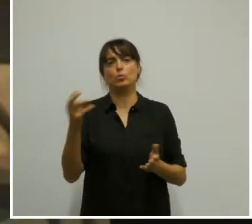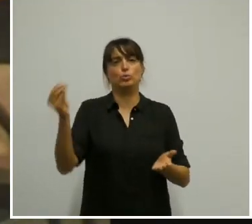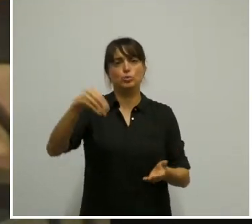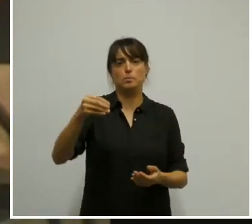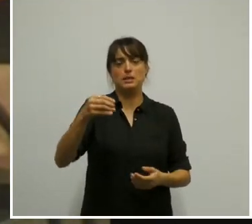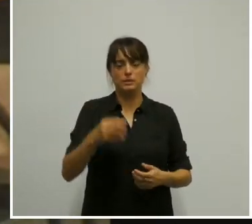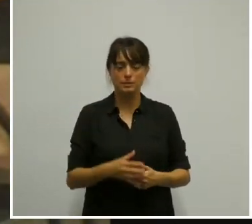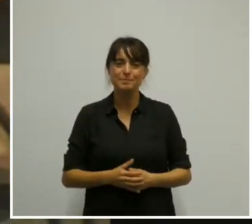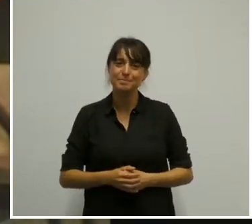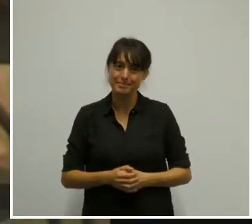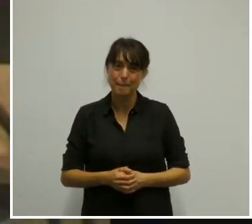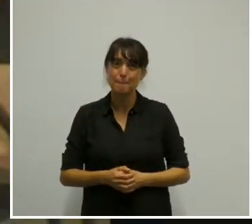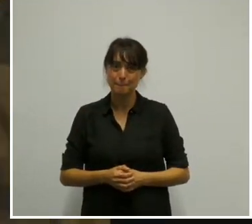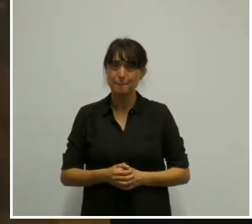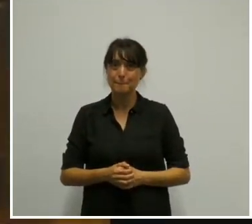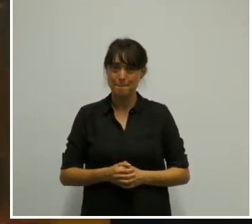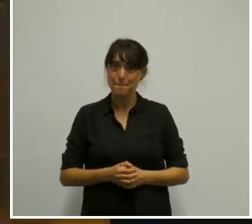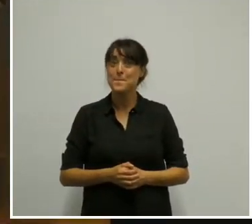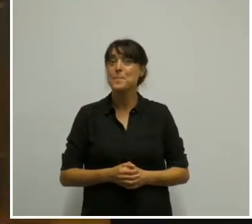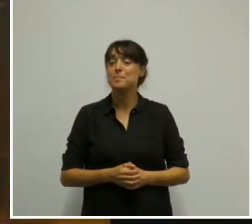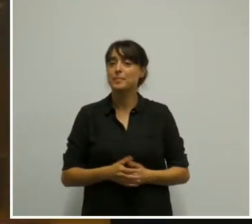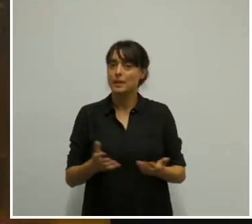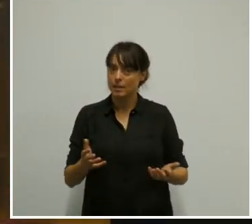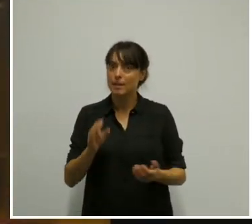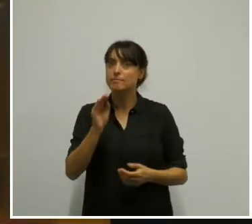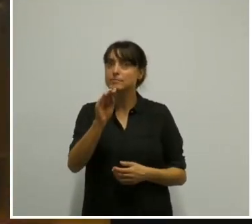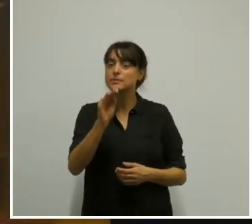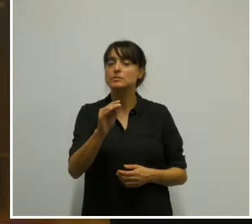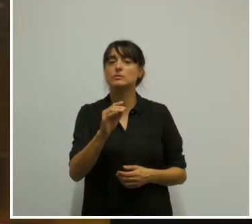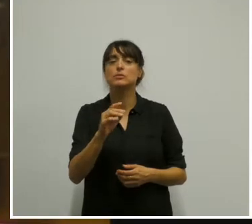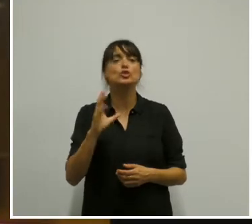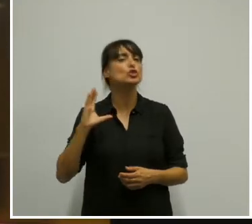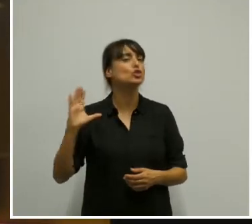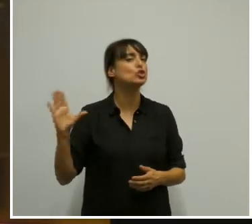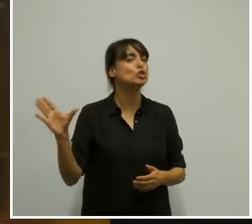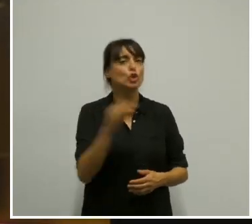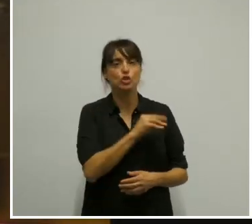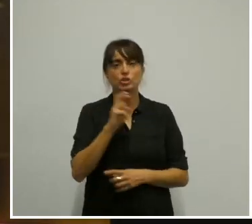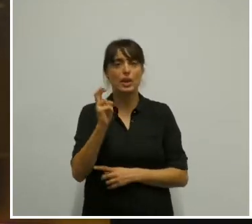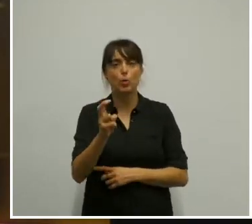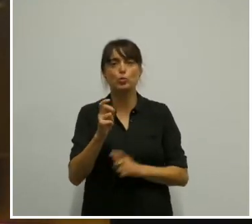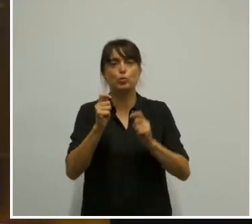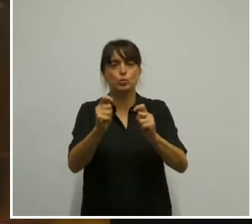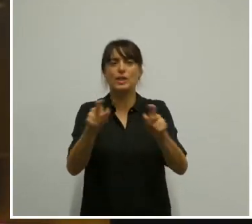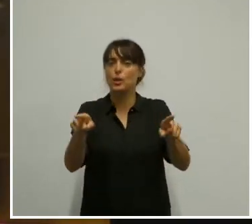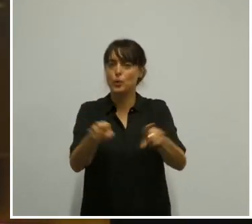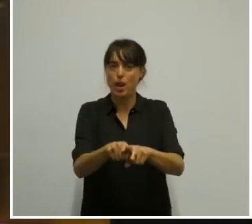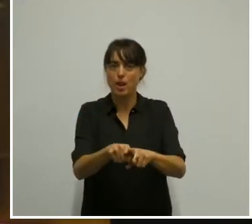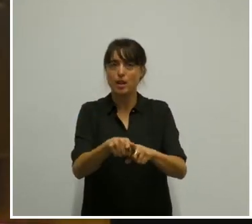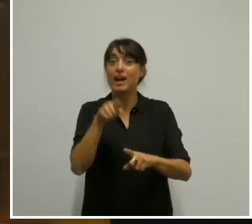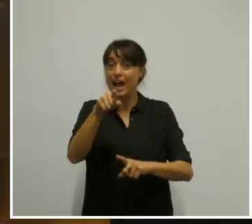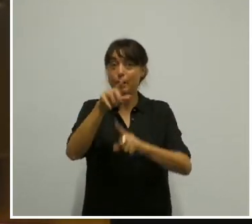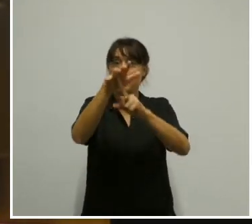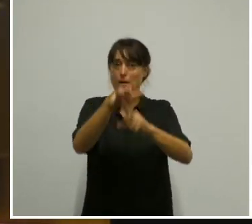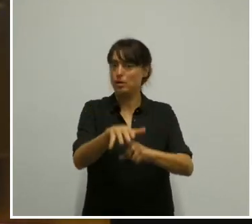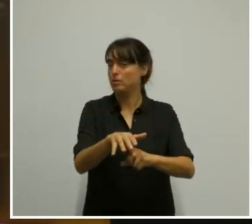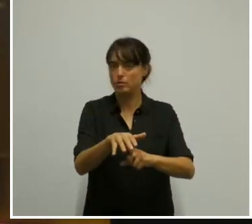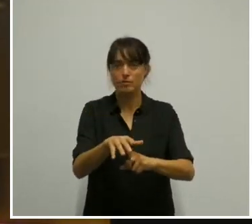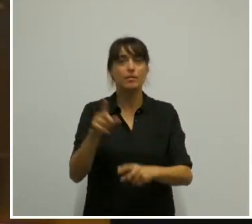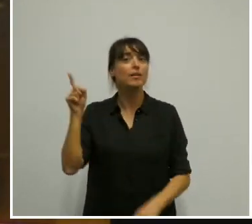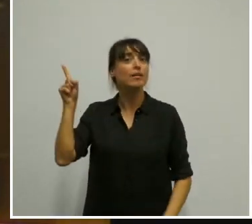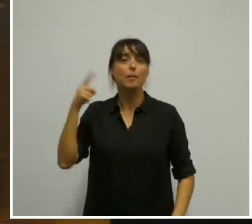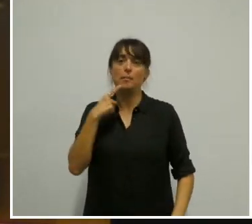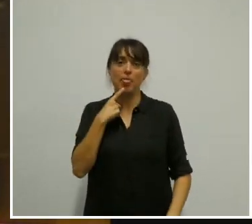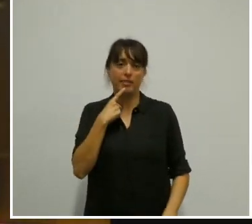centre té els mateixos recursos que tenen els centres, que tenen la mateixa complexitat que ell. De veritat. Bueno, parla amb el Carles, a mi m'han dit que no. No,